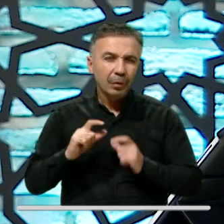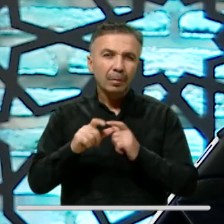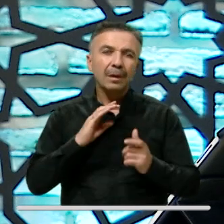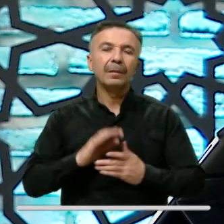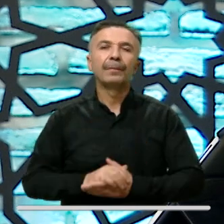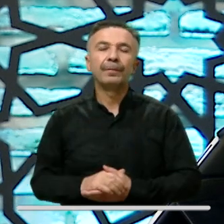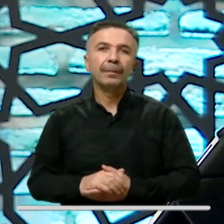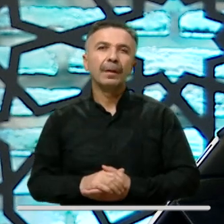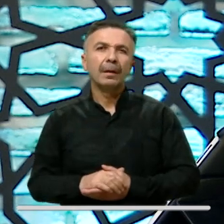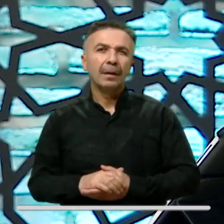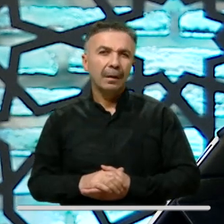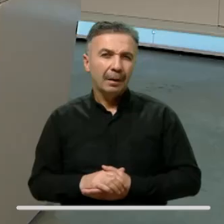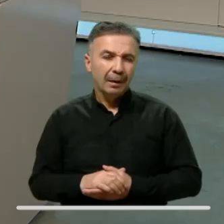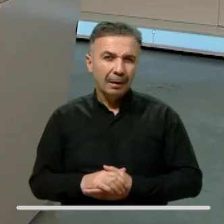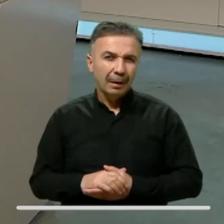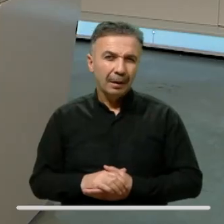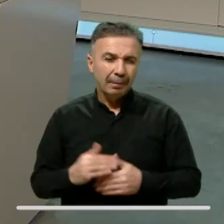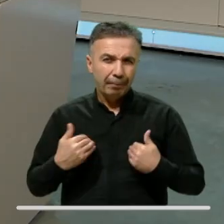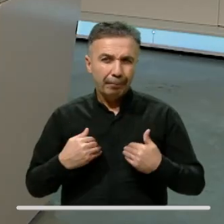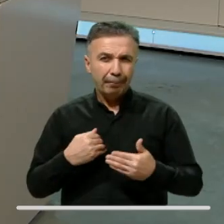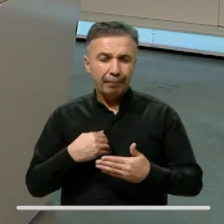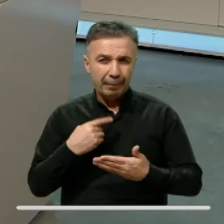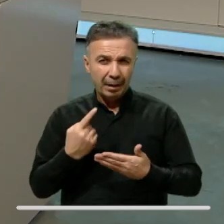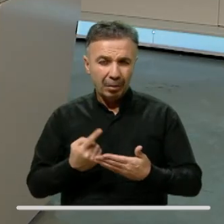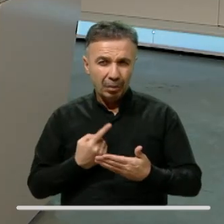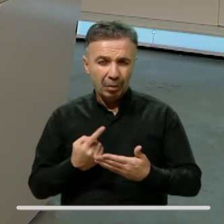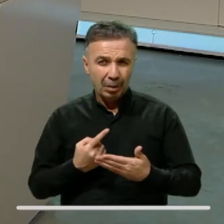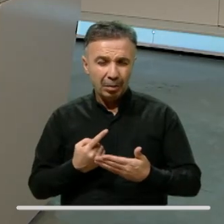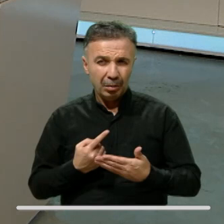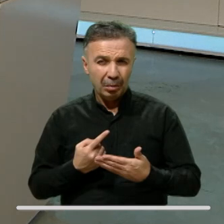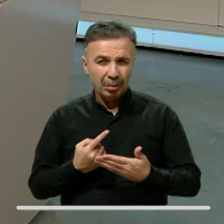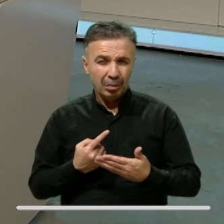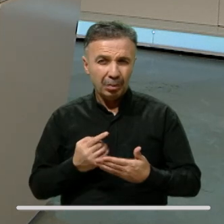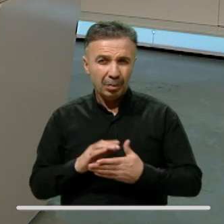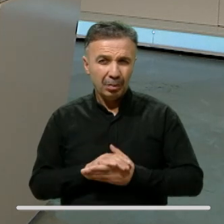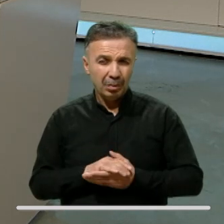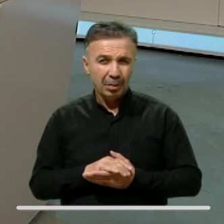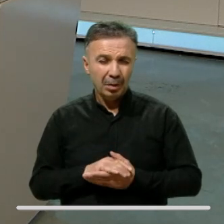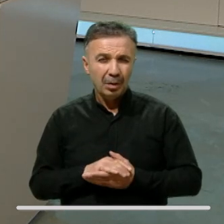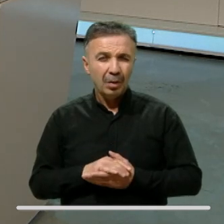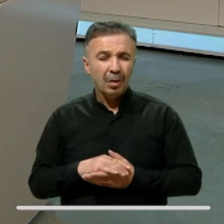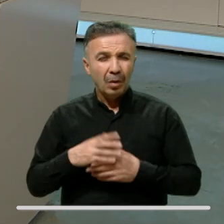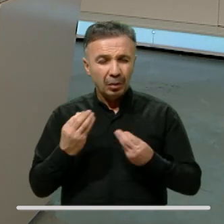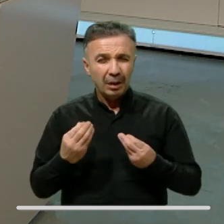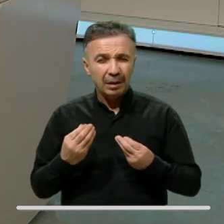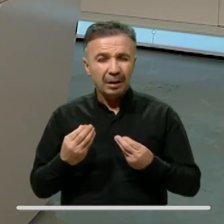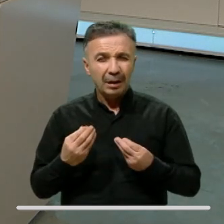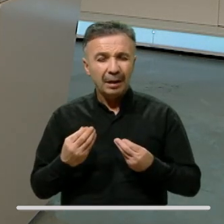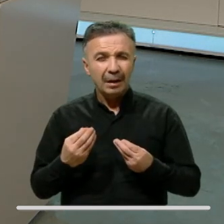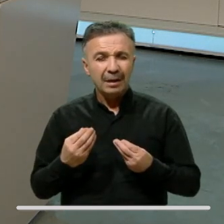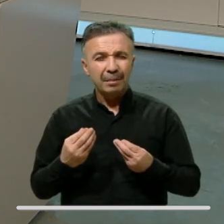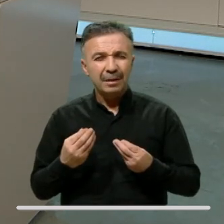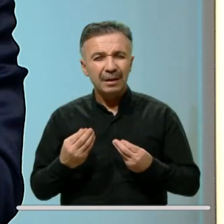Buyurun. Ben Kur'an kursu eğiticisiyim. Bulunduğum yerde hanımların eşleri işte çalışmak için Avrupa'ya